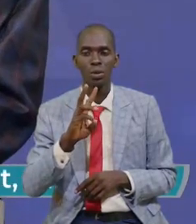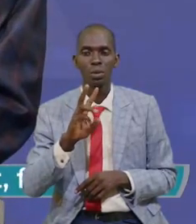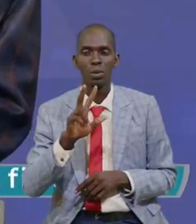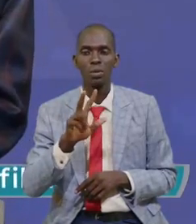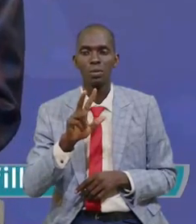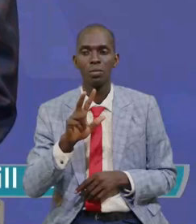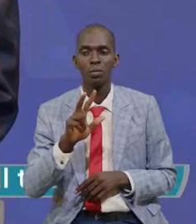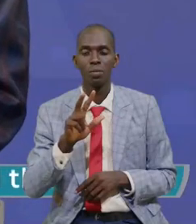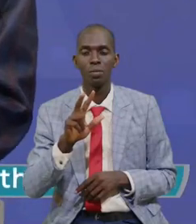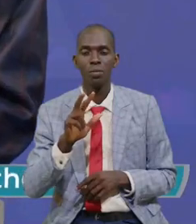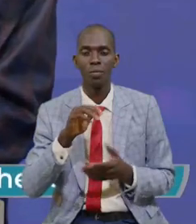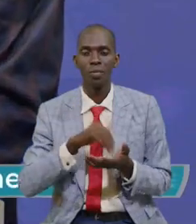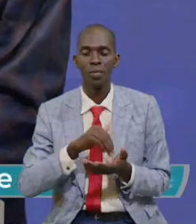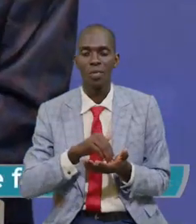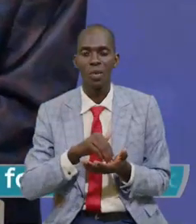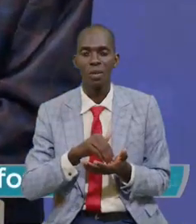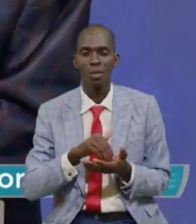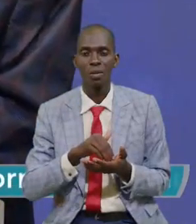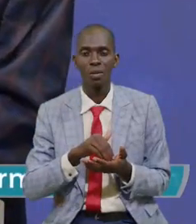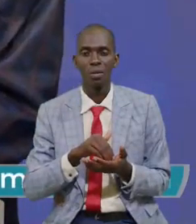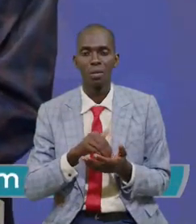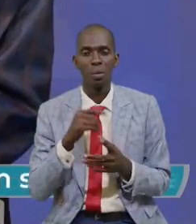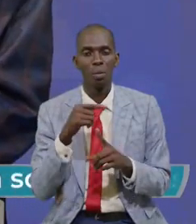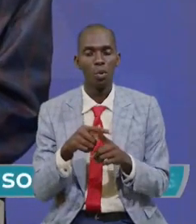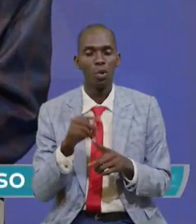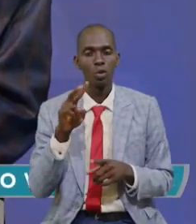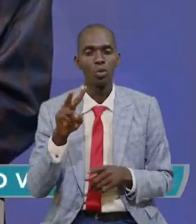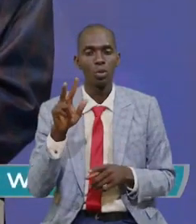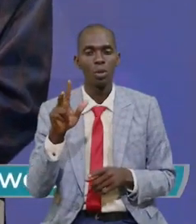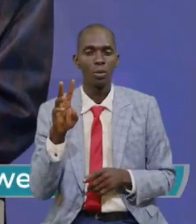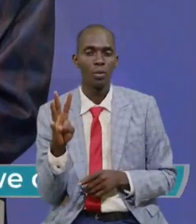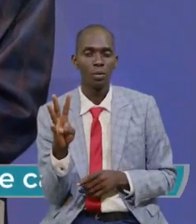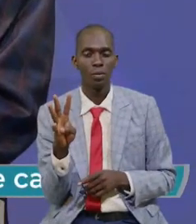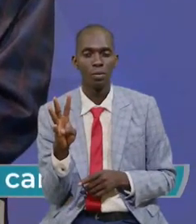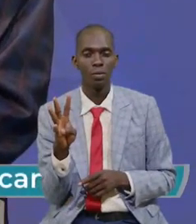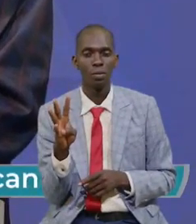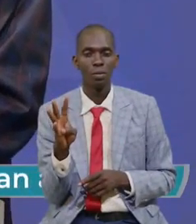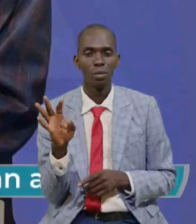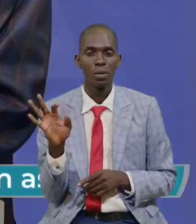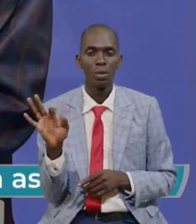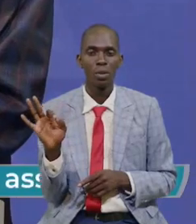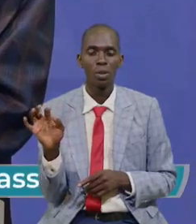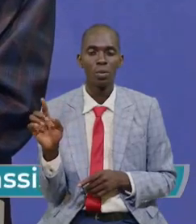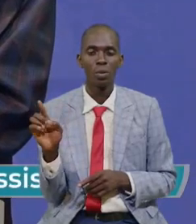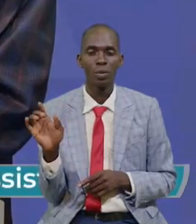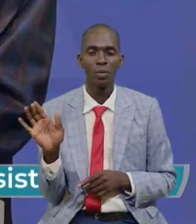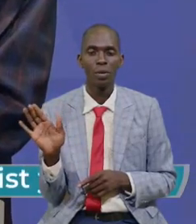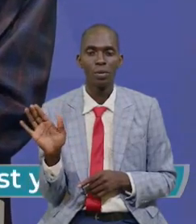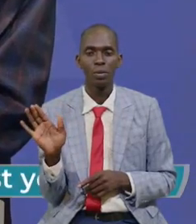44 92 63 plus 234